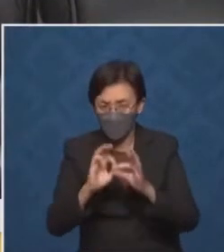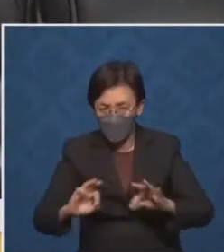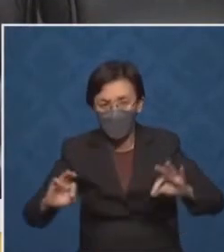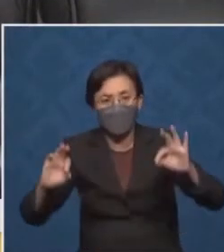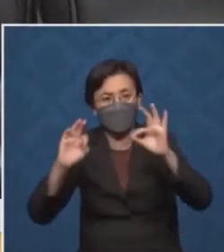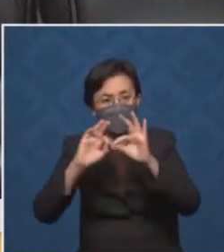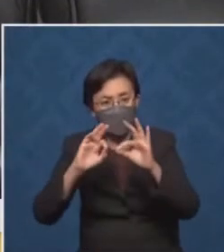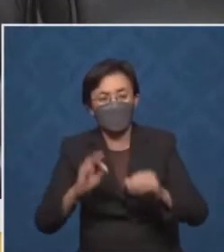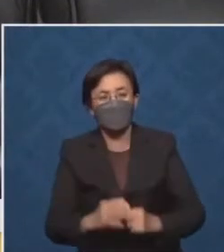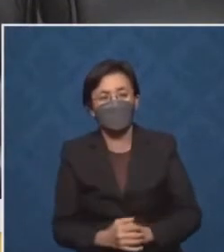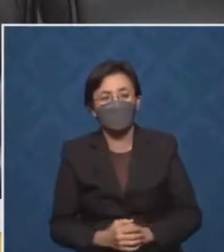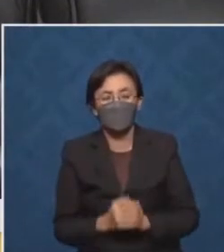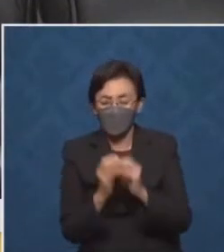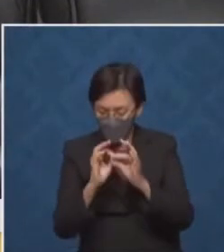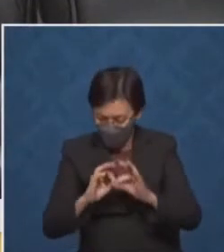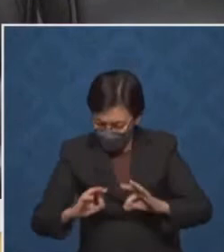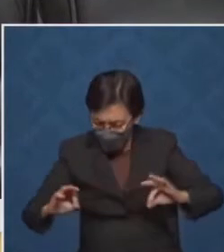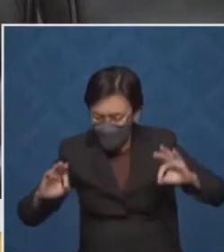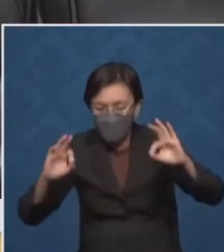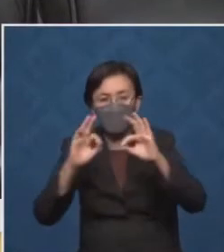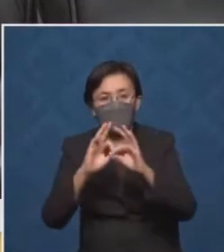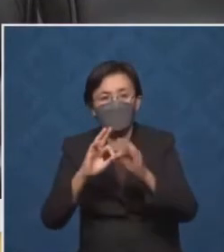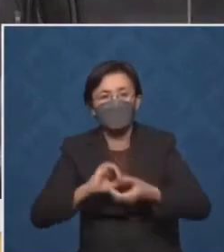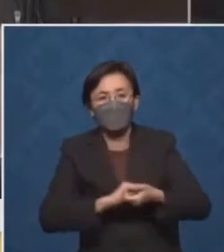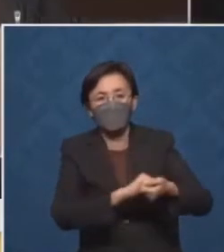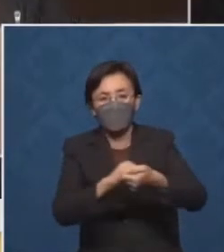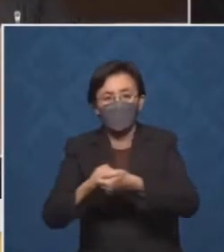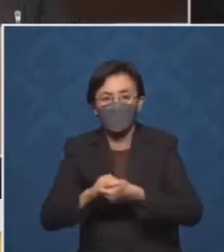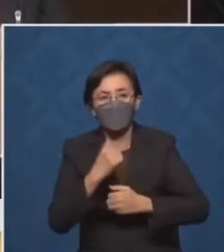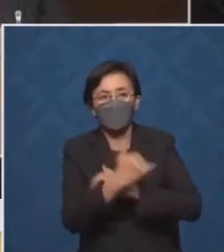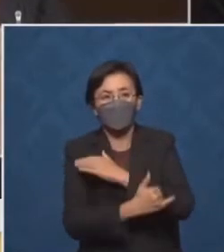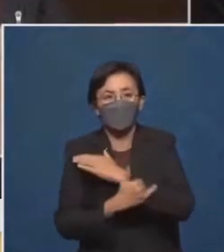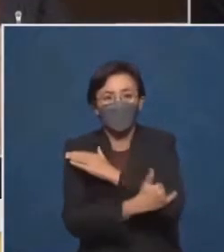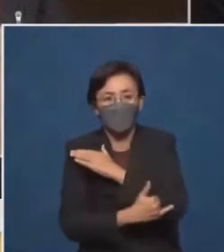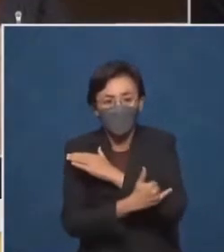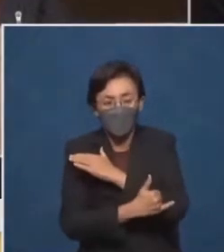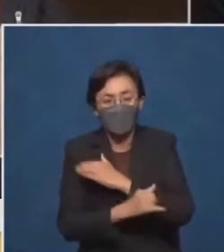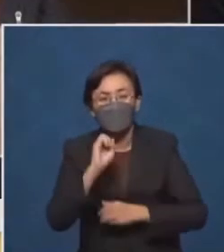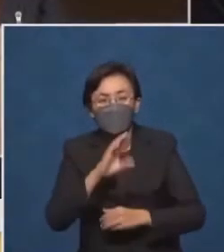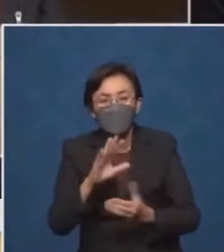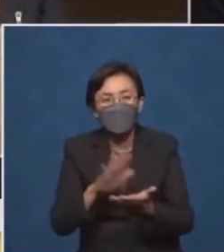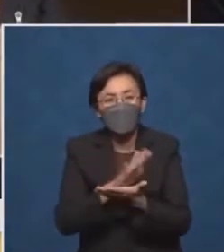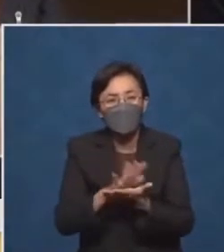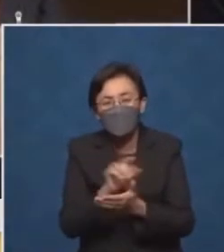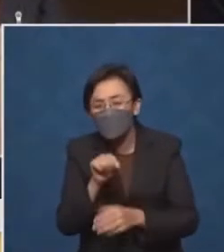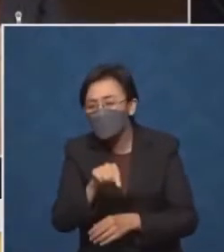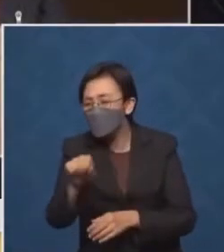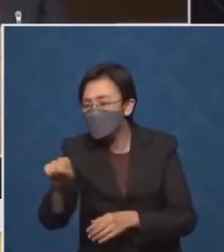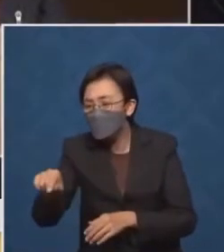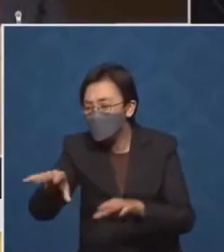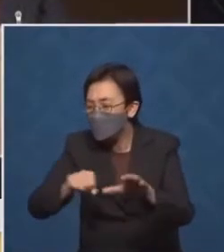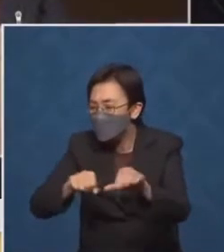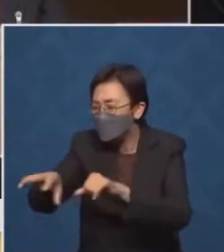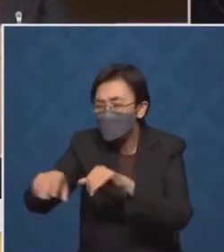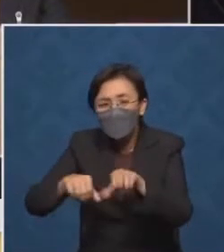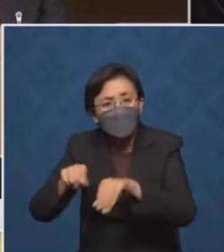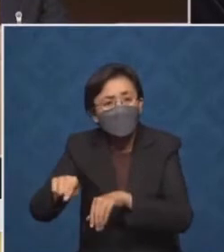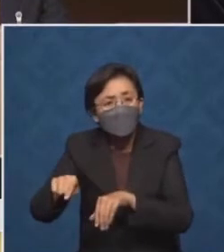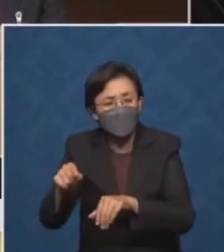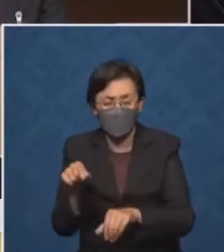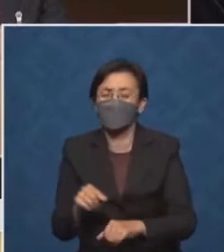คัญแลมก่มาสำคัญ siteองบทตัวมีจากตรนุตรงนี้เพร Stranded